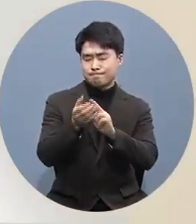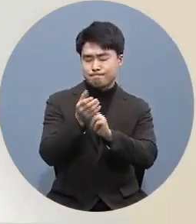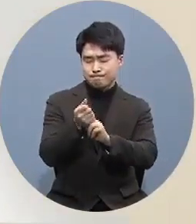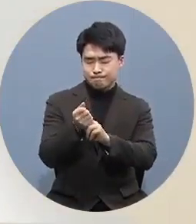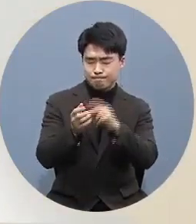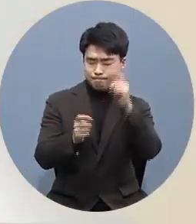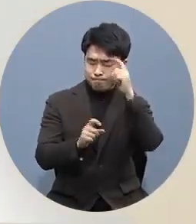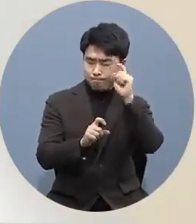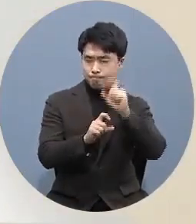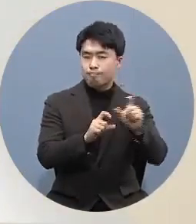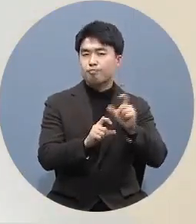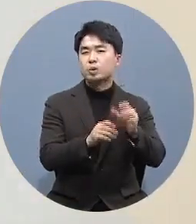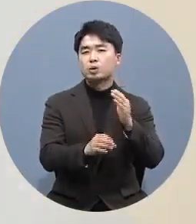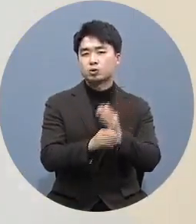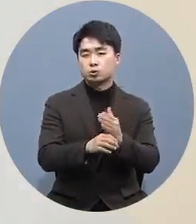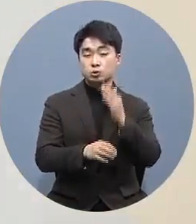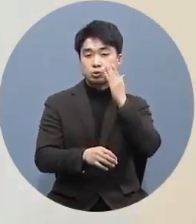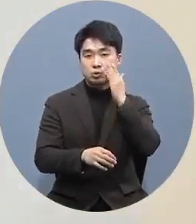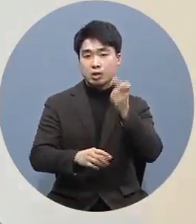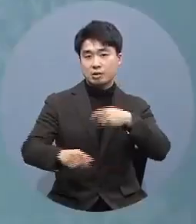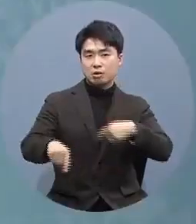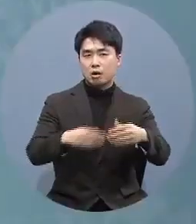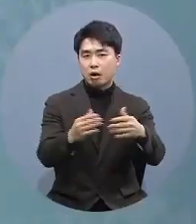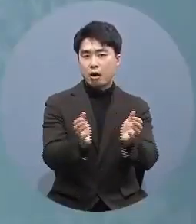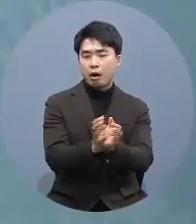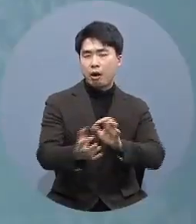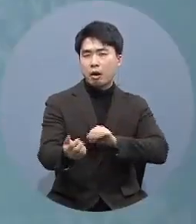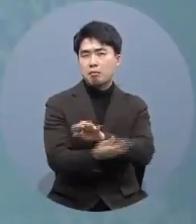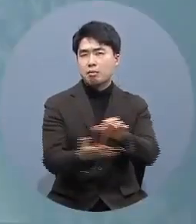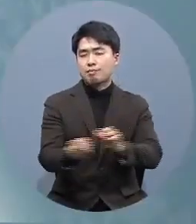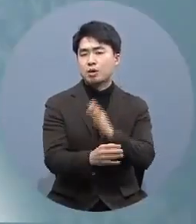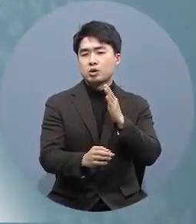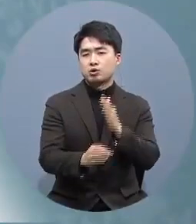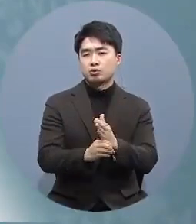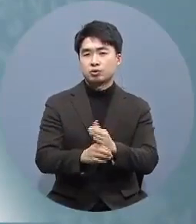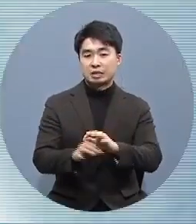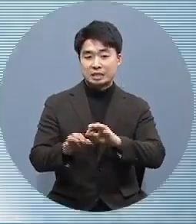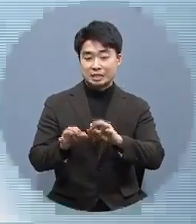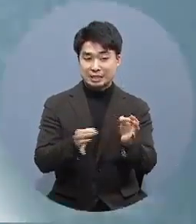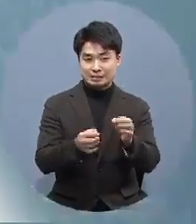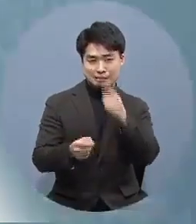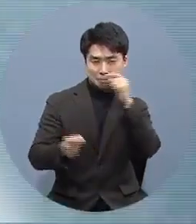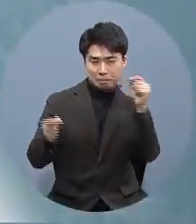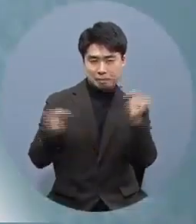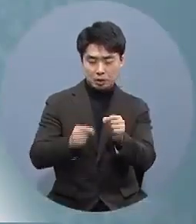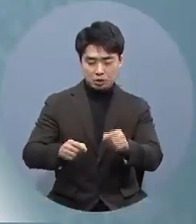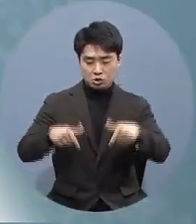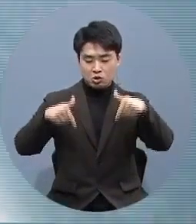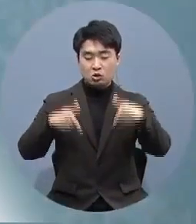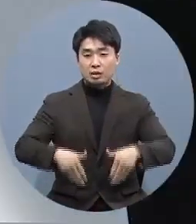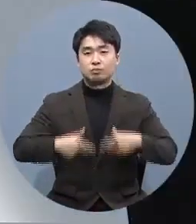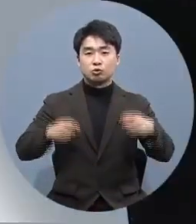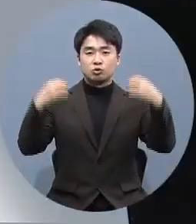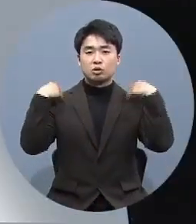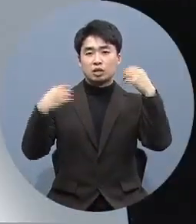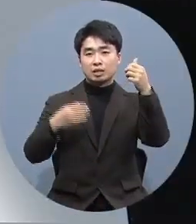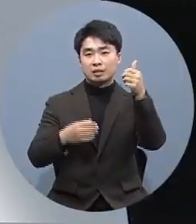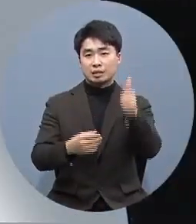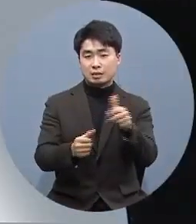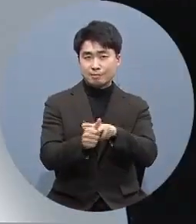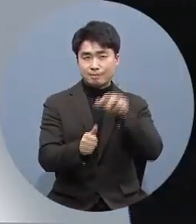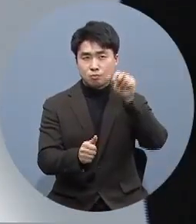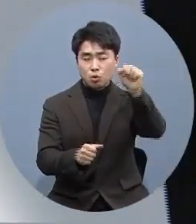사이 울산 정치권도 혼돈에 빠졌습니다 김의원의 측근인 서동욱 남구청장이 총선 출마 의사를